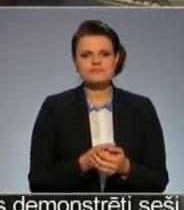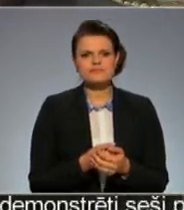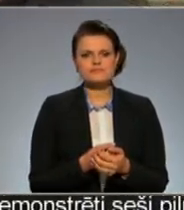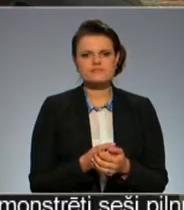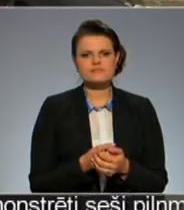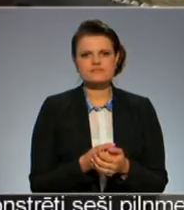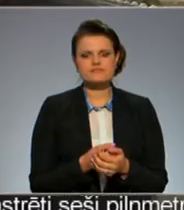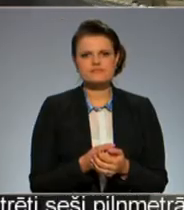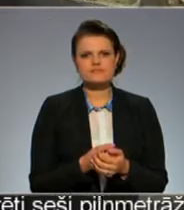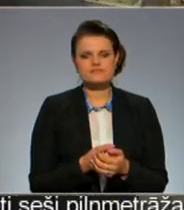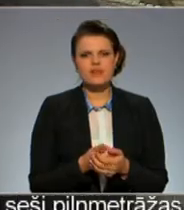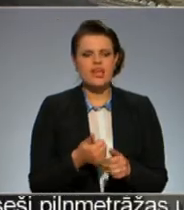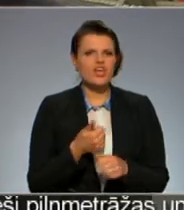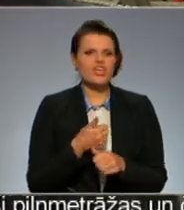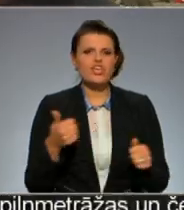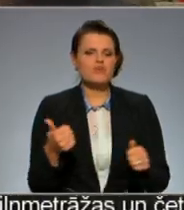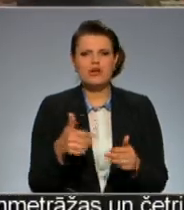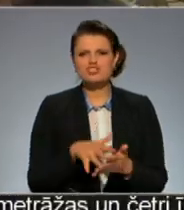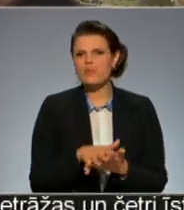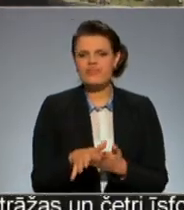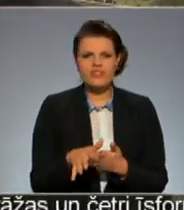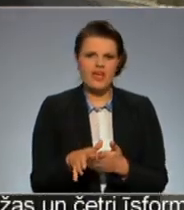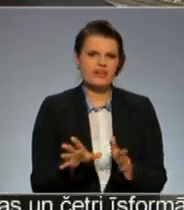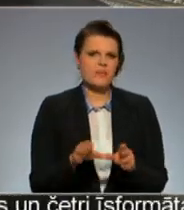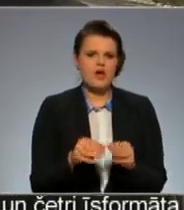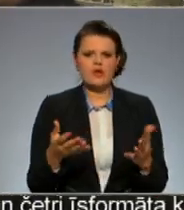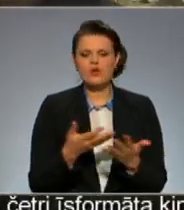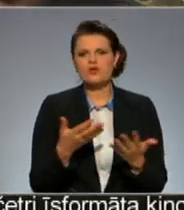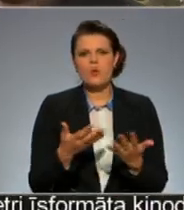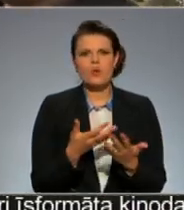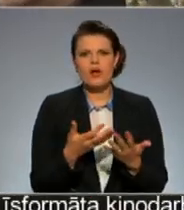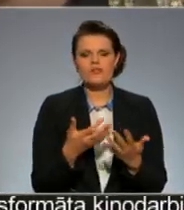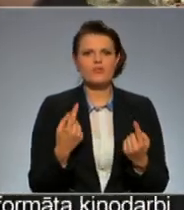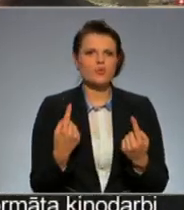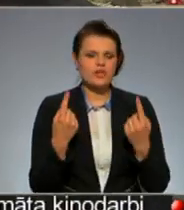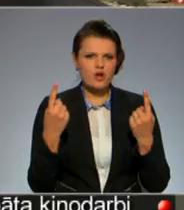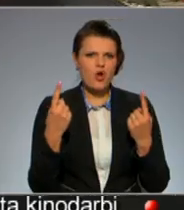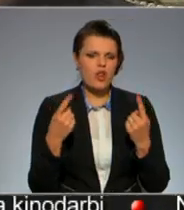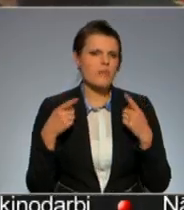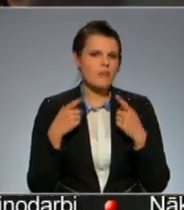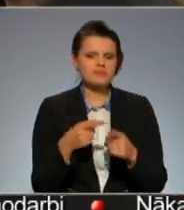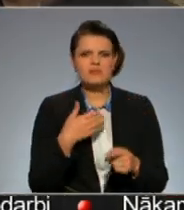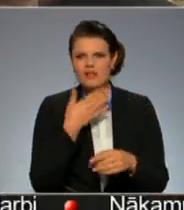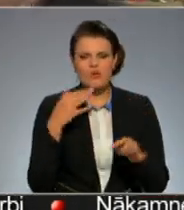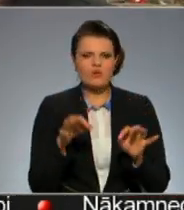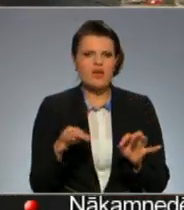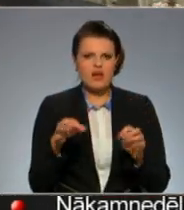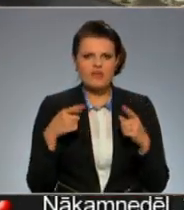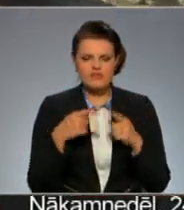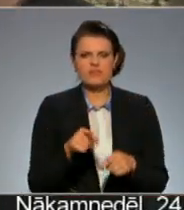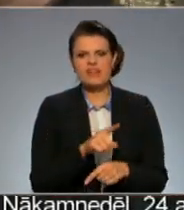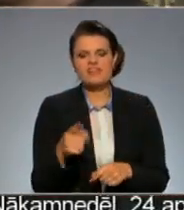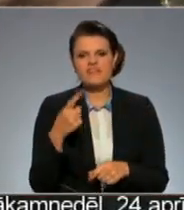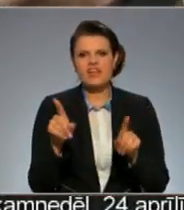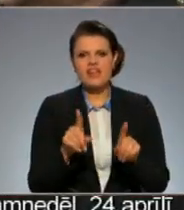ekstra kaut kādiem ekstra tēriņiem ar kaut kādām unikālām ambīcijām man nav nekādu ambīciju tā ir tā